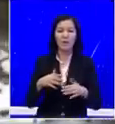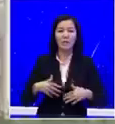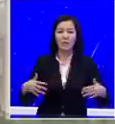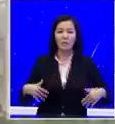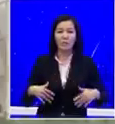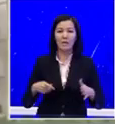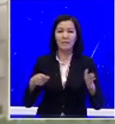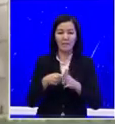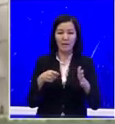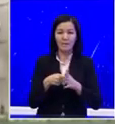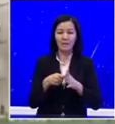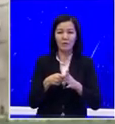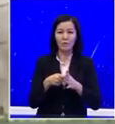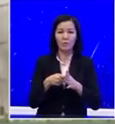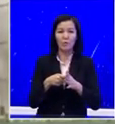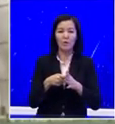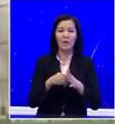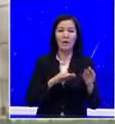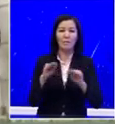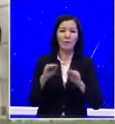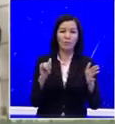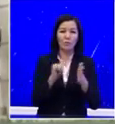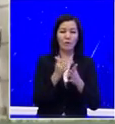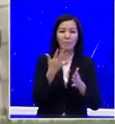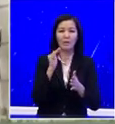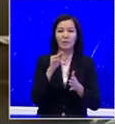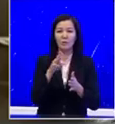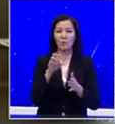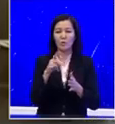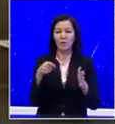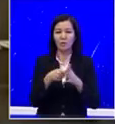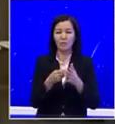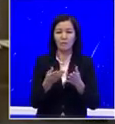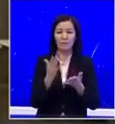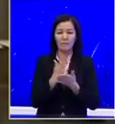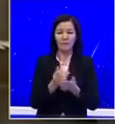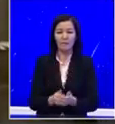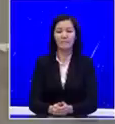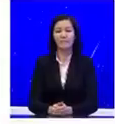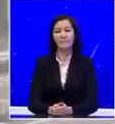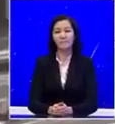жануарларды тамақтандыру құрылғылары қойылып жатыр. Оған 5 тонна жем құйылған.